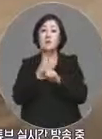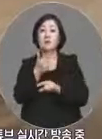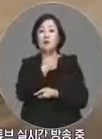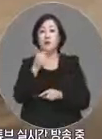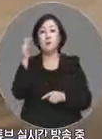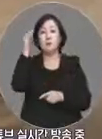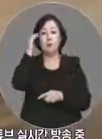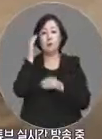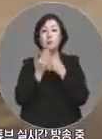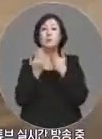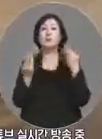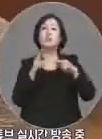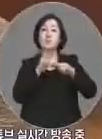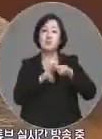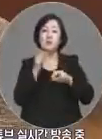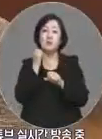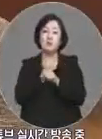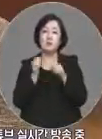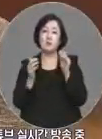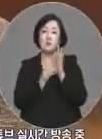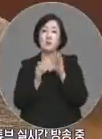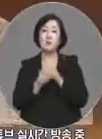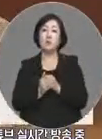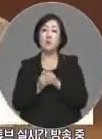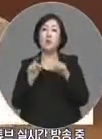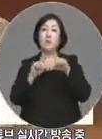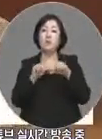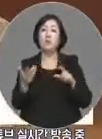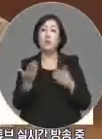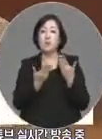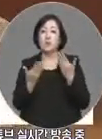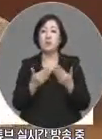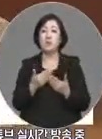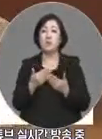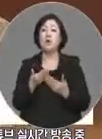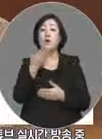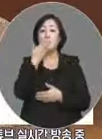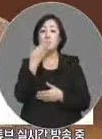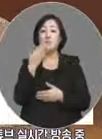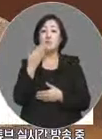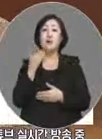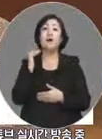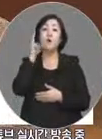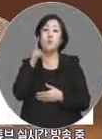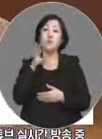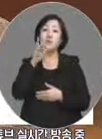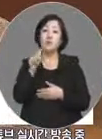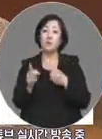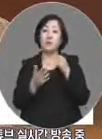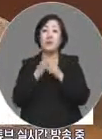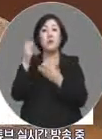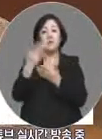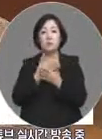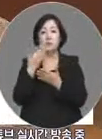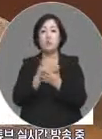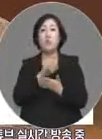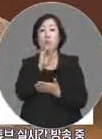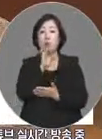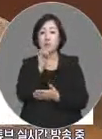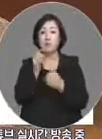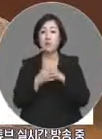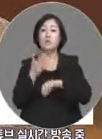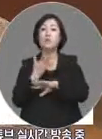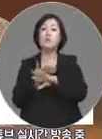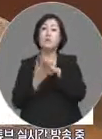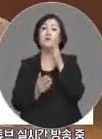일자리 를 꼽습니다 식 땀 그 뭐 호텔 못 되도 소 전소 이것 밖에 없었고 예 다른